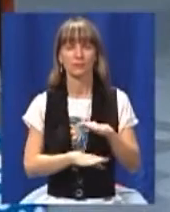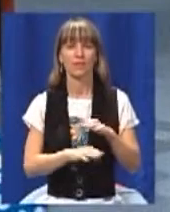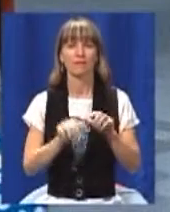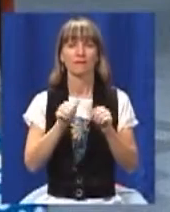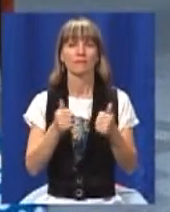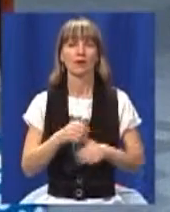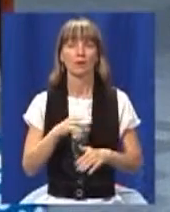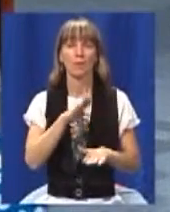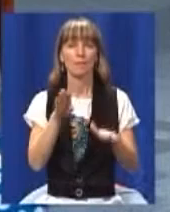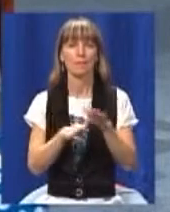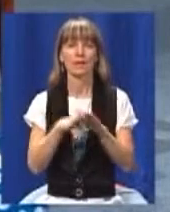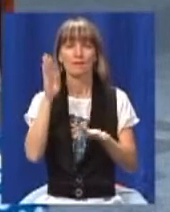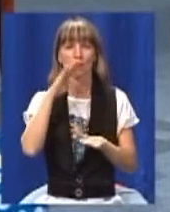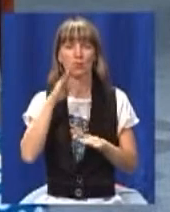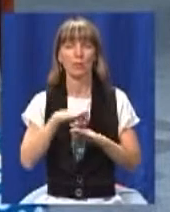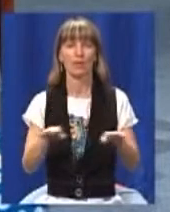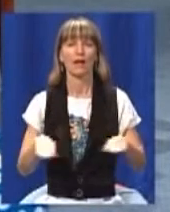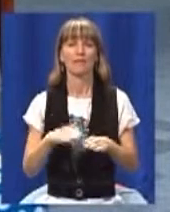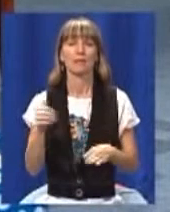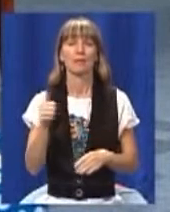плавання. До речі, першими,